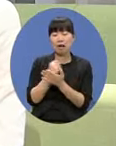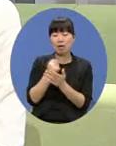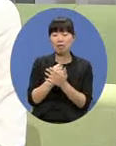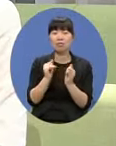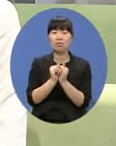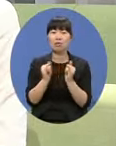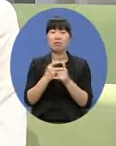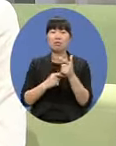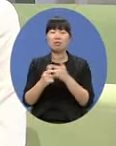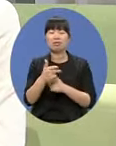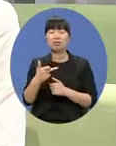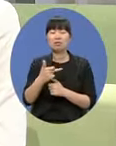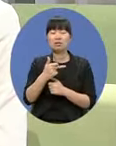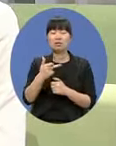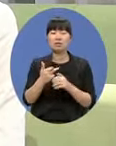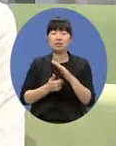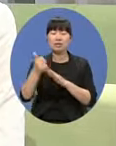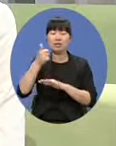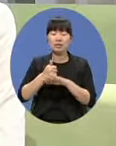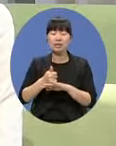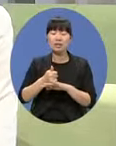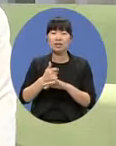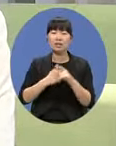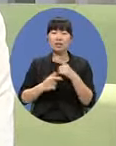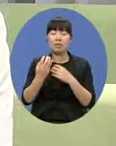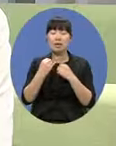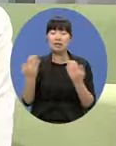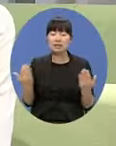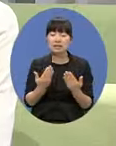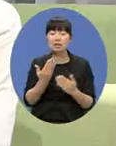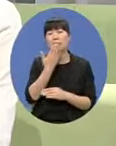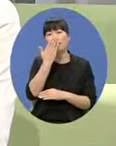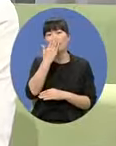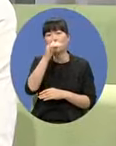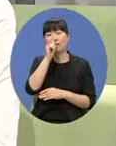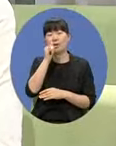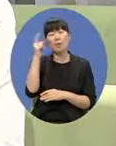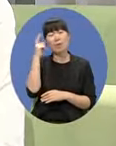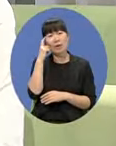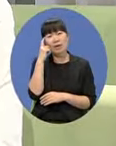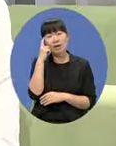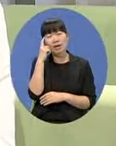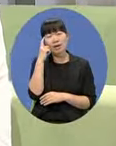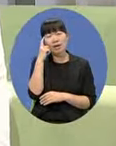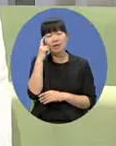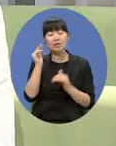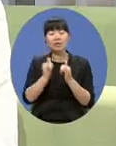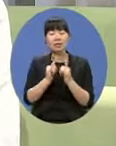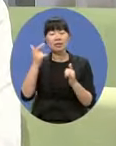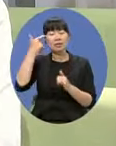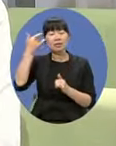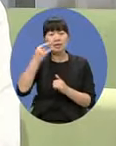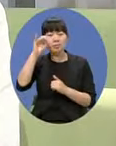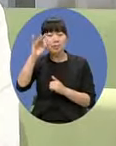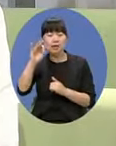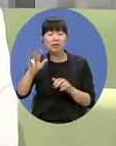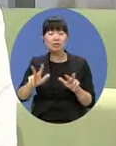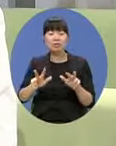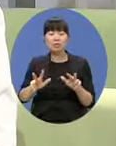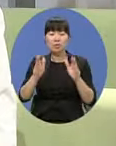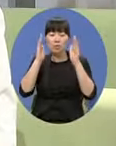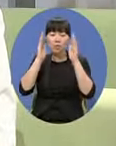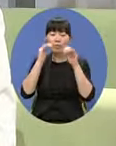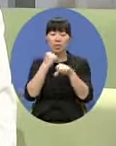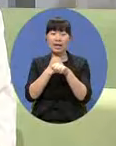사람들이 더 큰 성취, 더 많은 일을 하게 되는 거죠. 네. 이게 왜 그러냐면요. 사람의 뇌가 사실